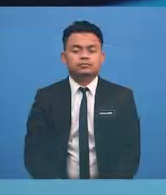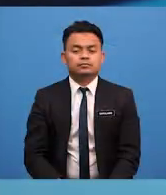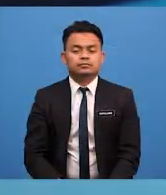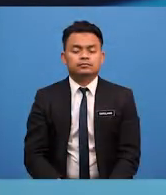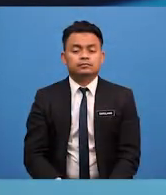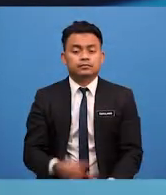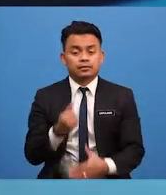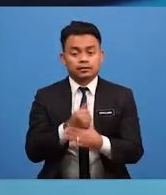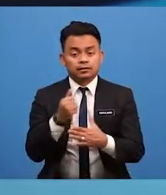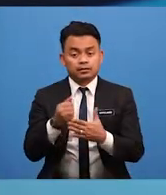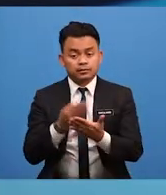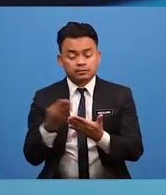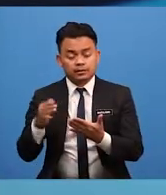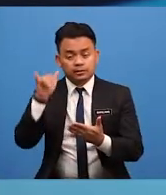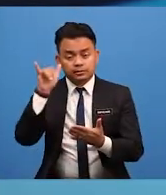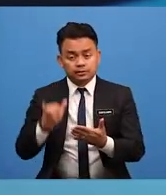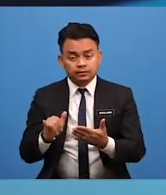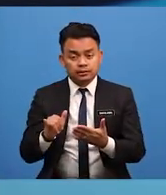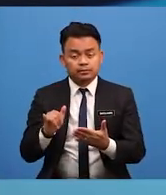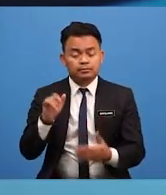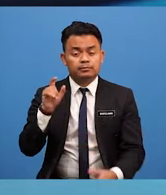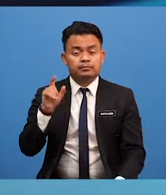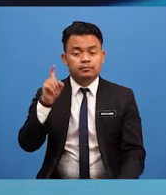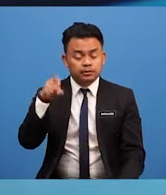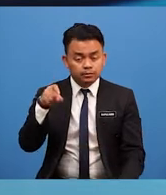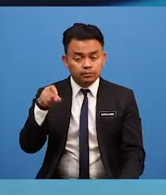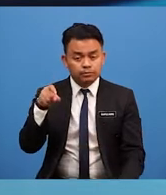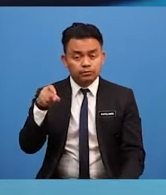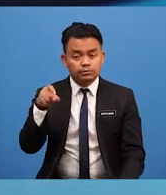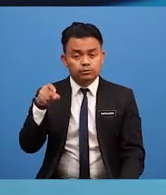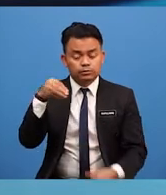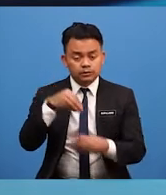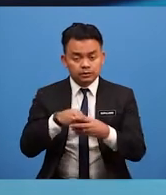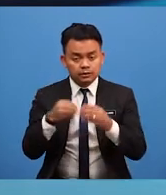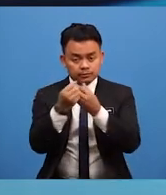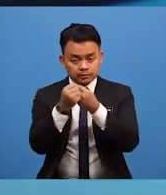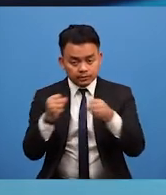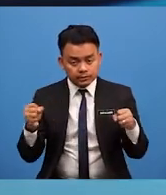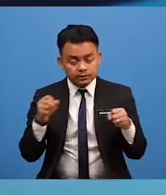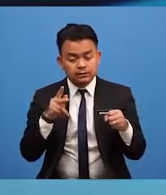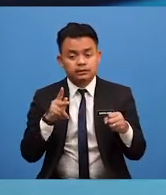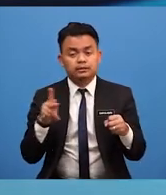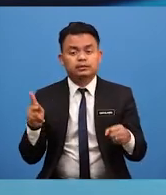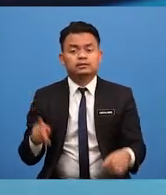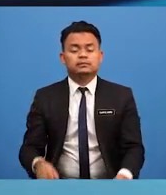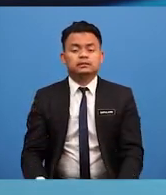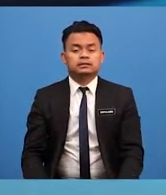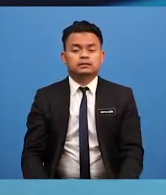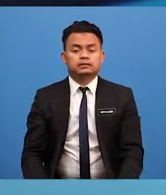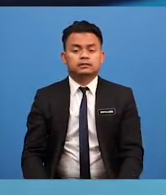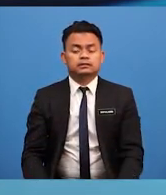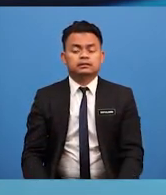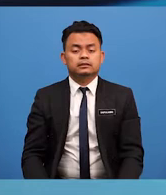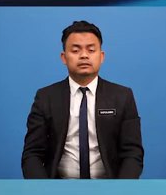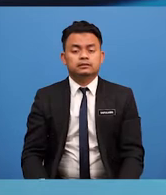Antara bahan yang diperlukan dalam penyediaan pes warna batik cetak ialah